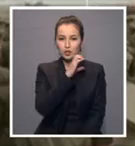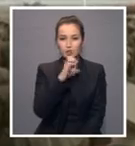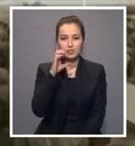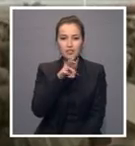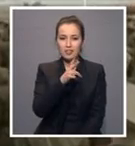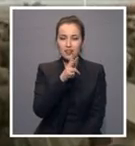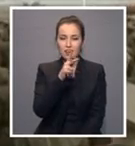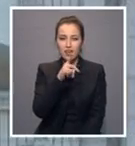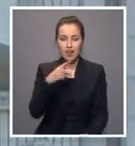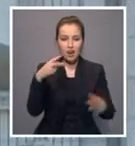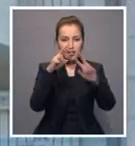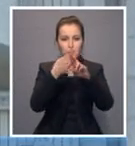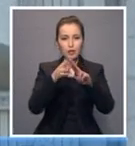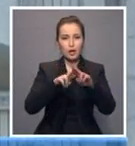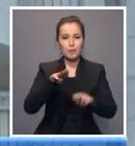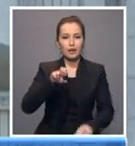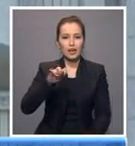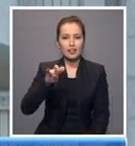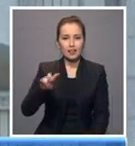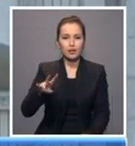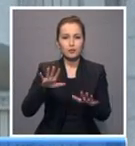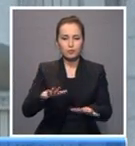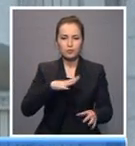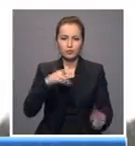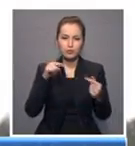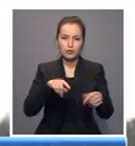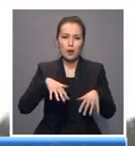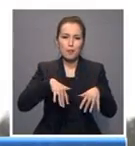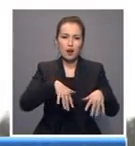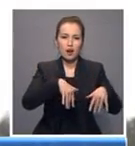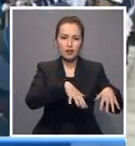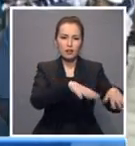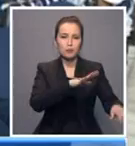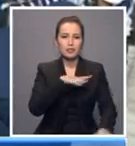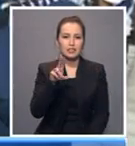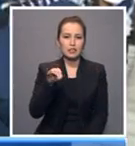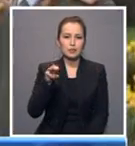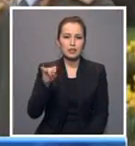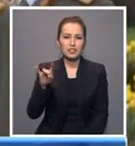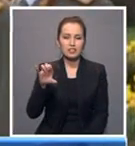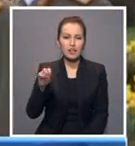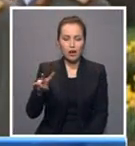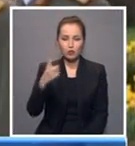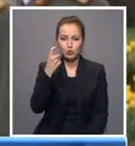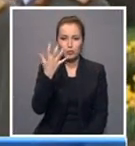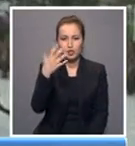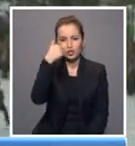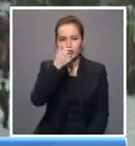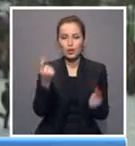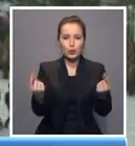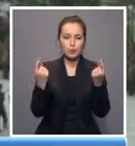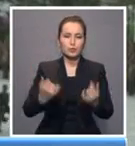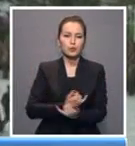Солтүстік Корея астанасы Пхеньянда әскери шеру өтті. Бұл парад мемлекеттің негізін қалаушы Ким Ир Сен марқұмның 105 жылдығына орай ұйымдастырылып